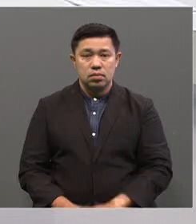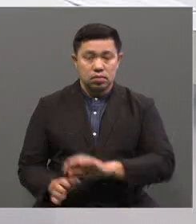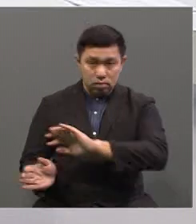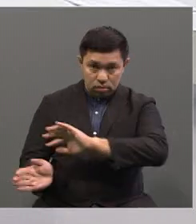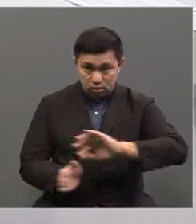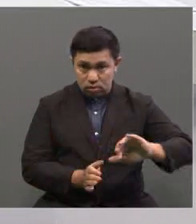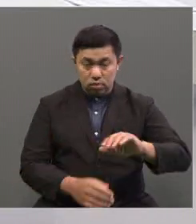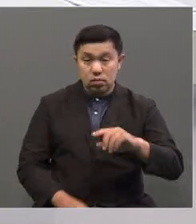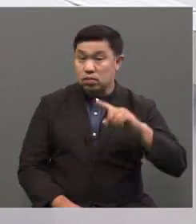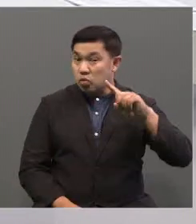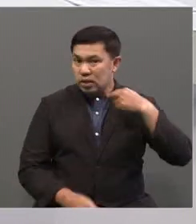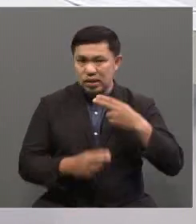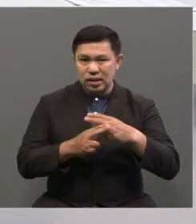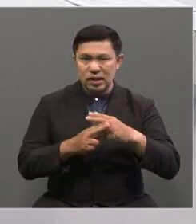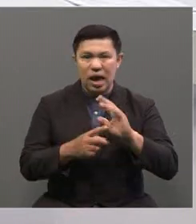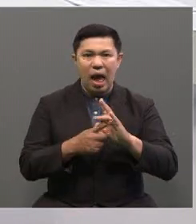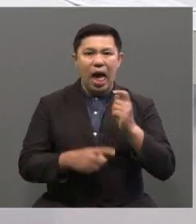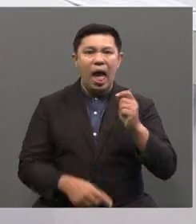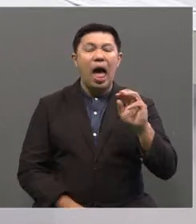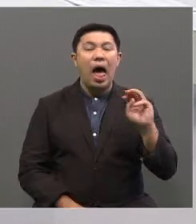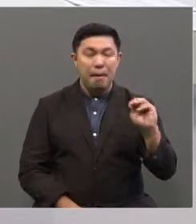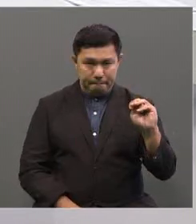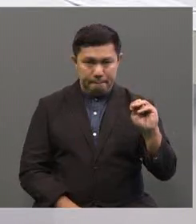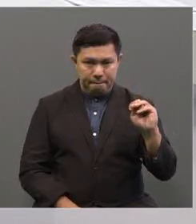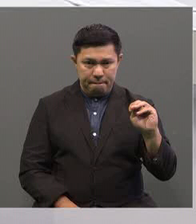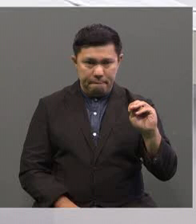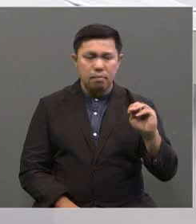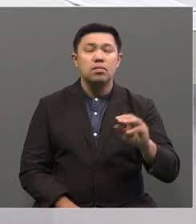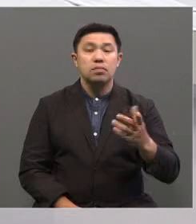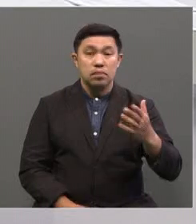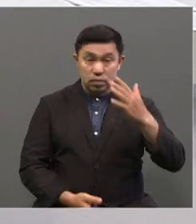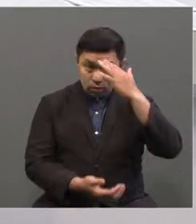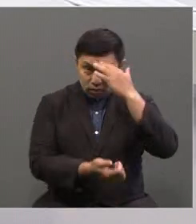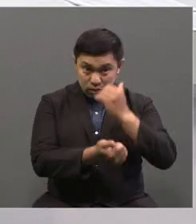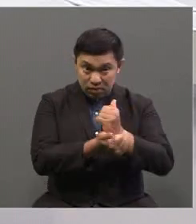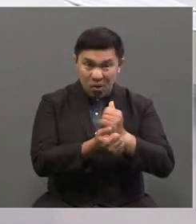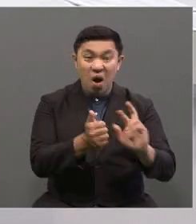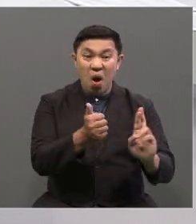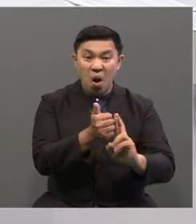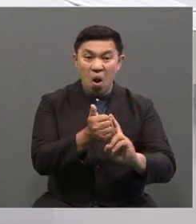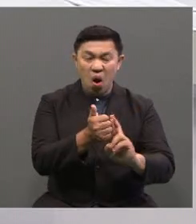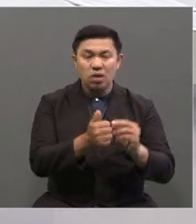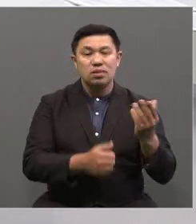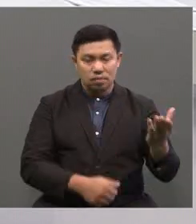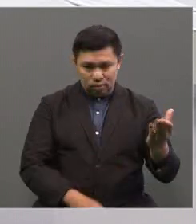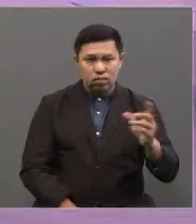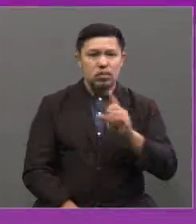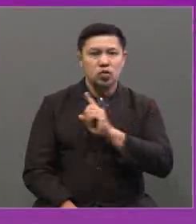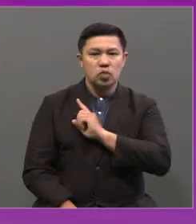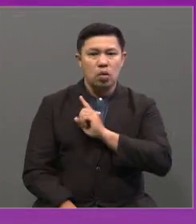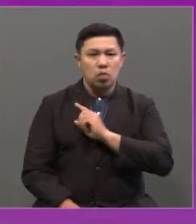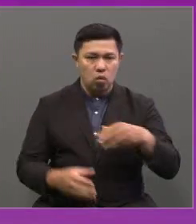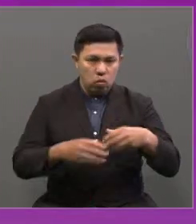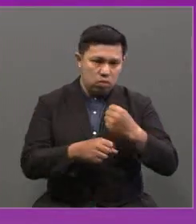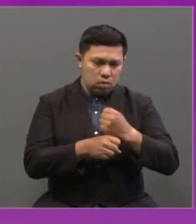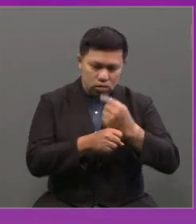ไปดูความคืบหน้าของคดีแอมไซยาไนด์นะครับคุณผู้ชมทางด้านบิ๊กโจ๊กเช่นเดียวกันครับพลตำรวจเอกสุรเชษฐ์หักพานได้กำชับชุดทำงานว่าเตรียมจะ